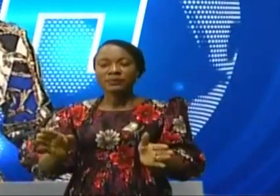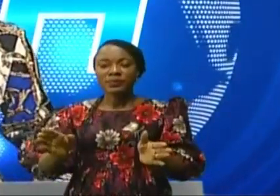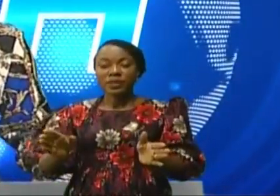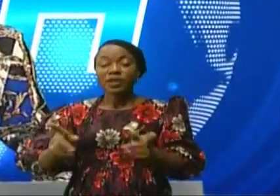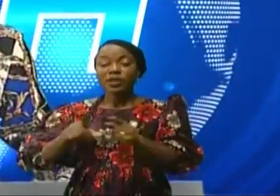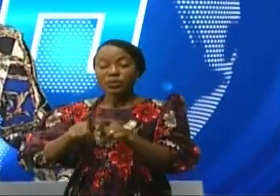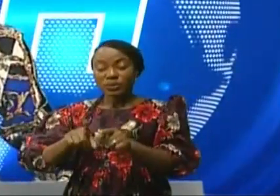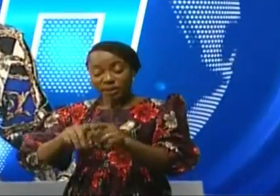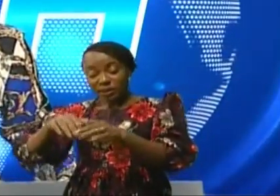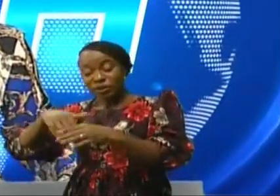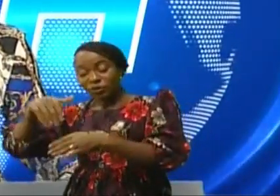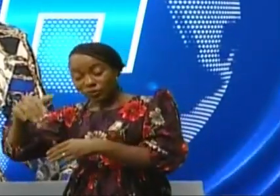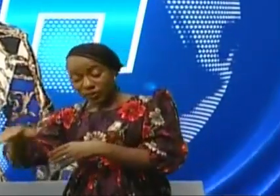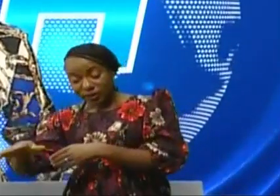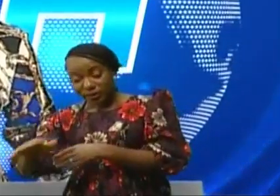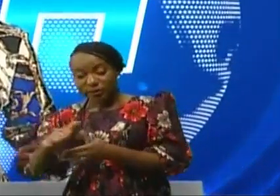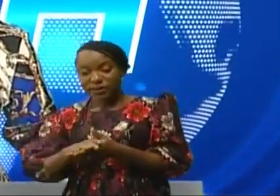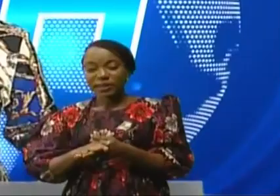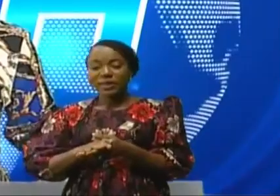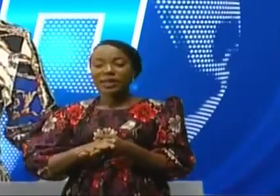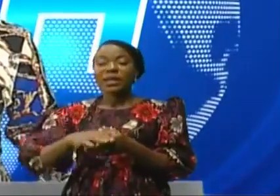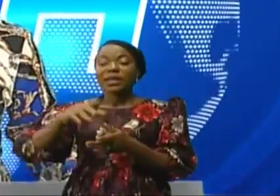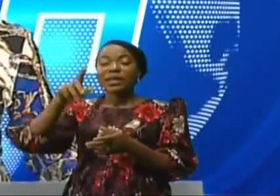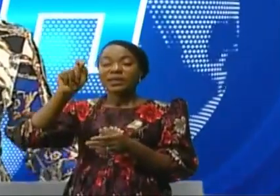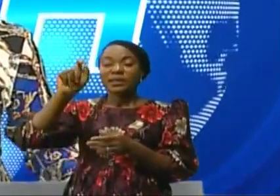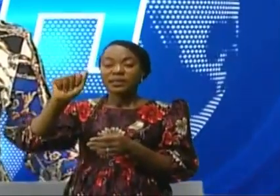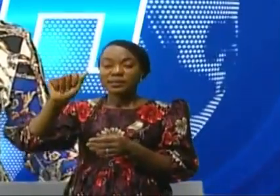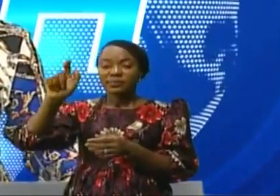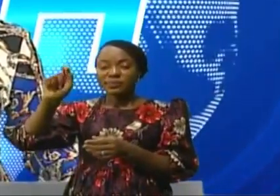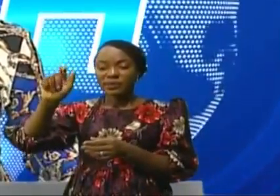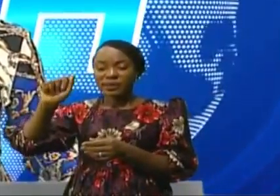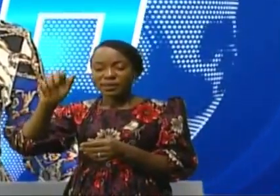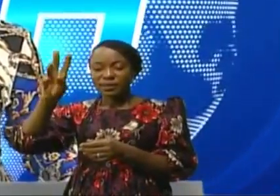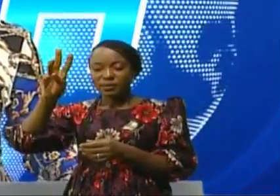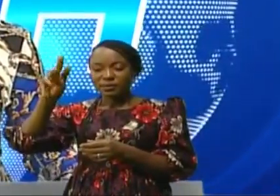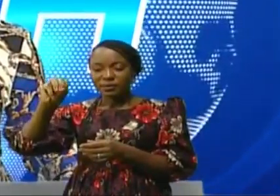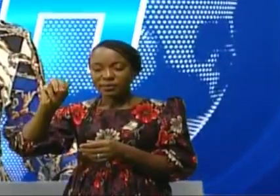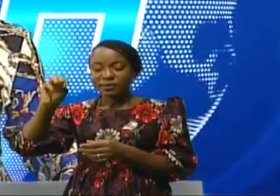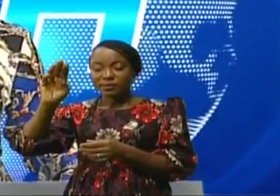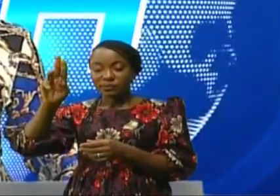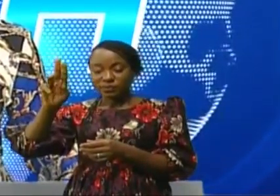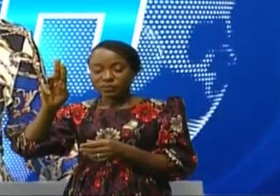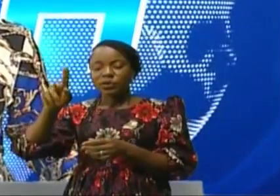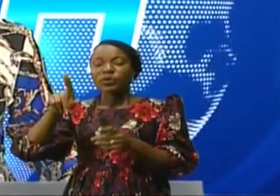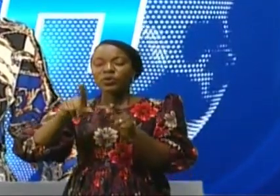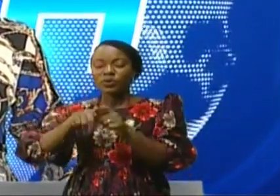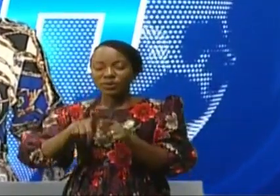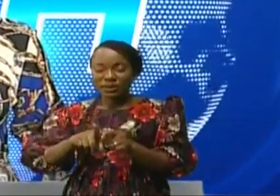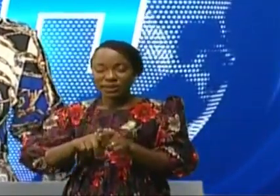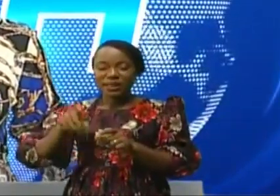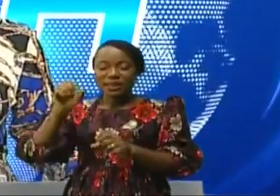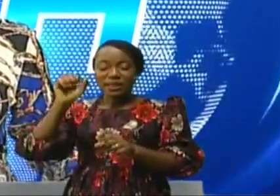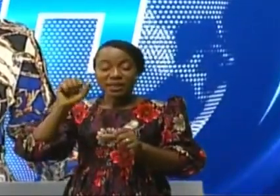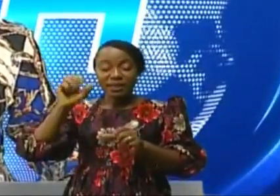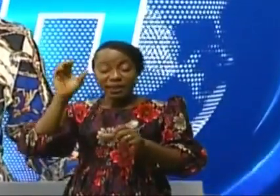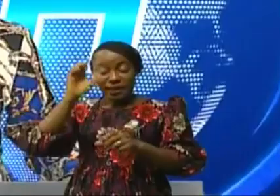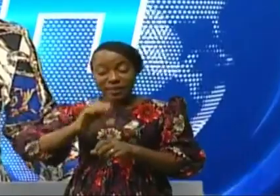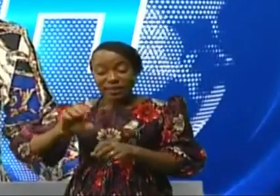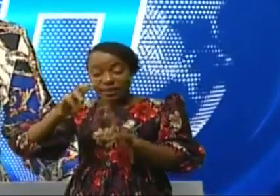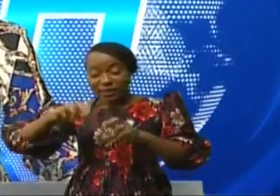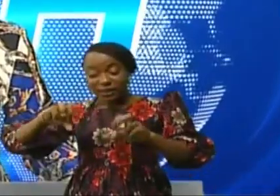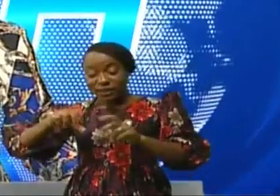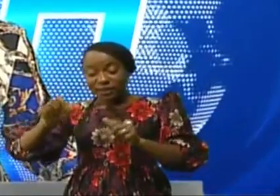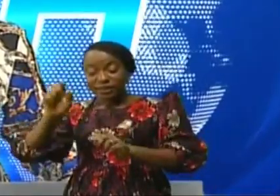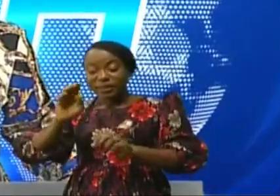et le sortant Thierry Tangutabu. Elle a été présidée par le secrétaire général à la recherche scientifique sous la supervision du directeur